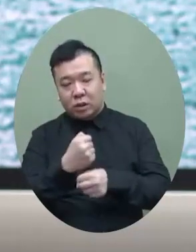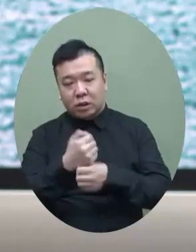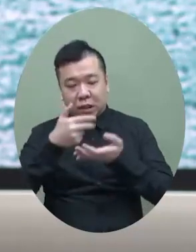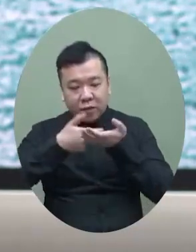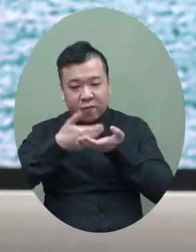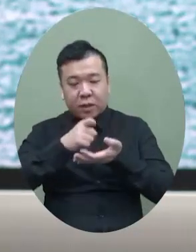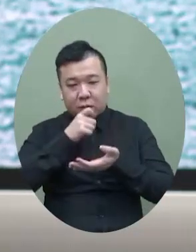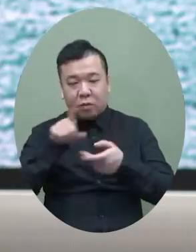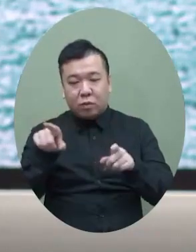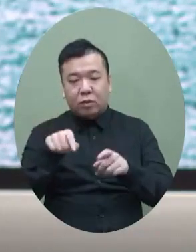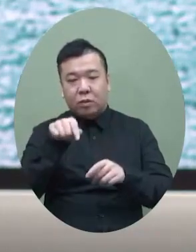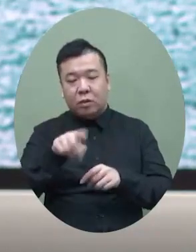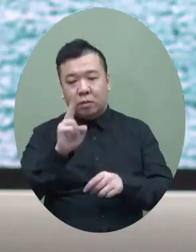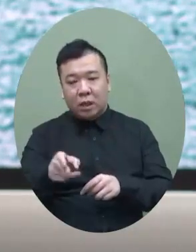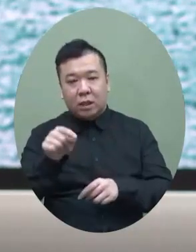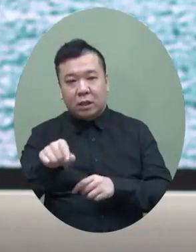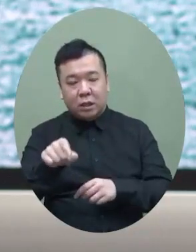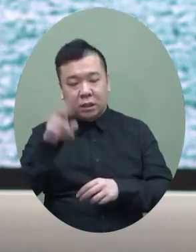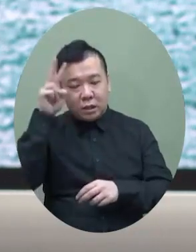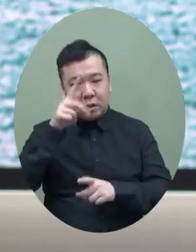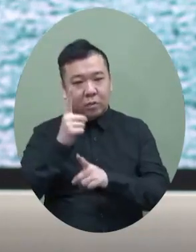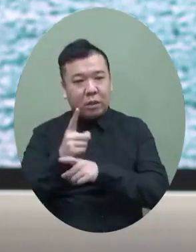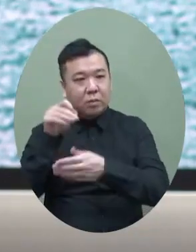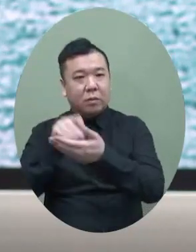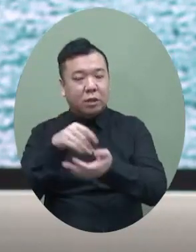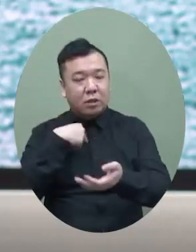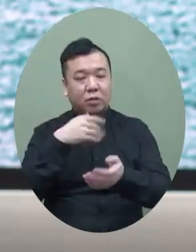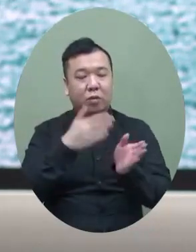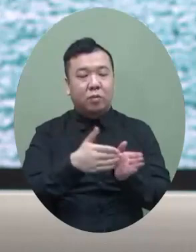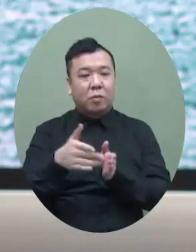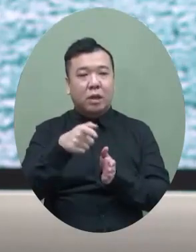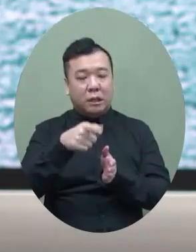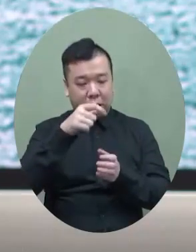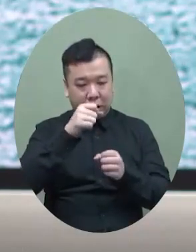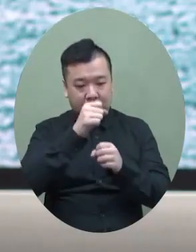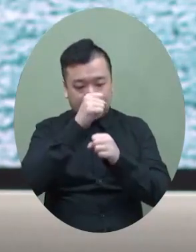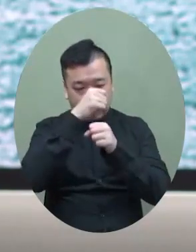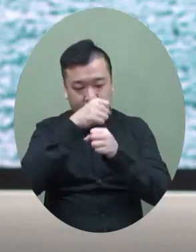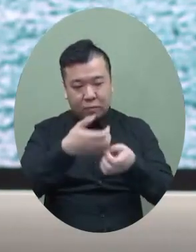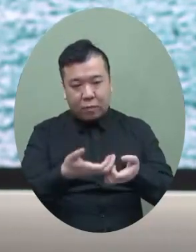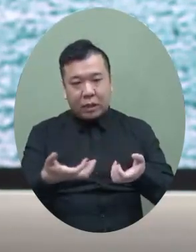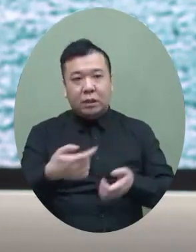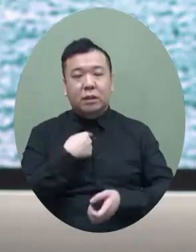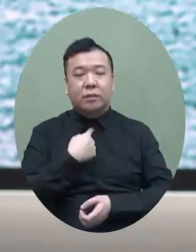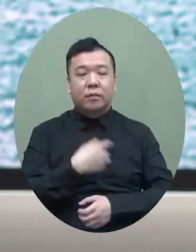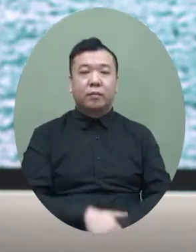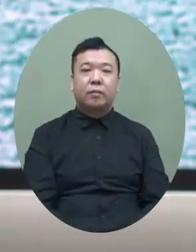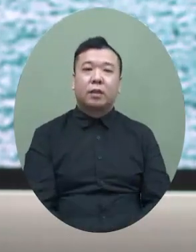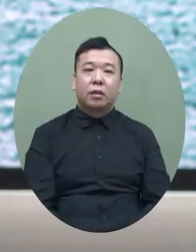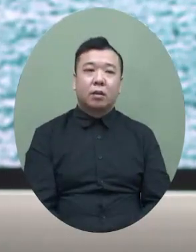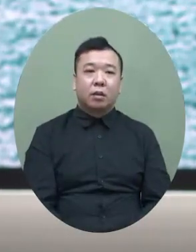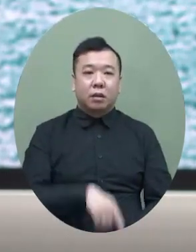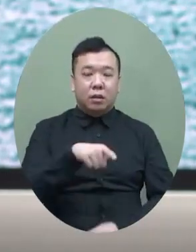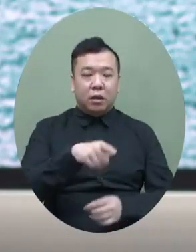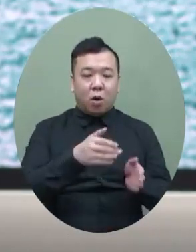被列為緊密接觸者，是需要安排檢疫的。屯門醫院已經安排了相關的地方進行徹底